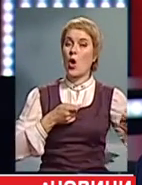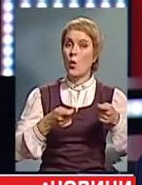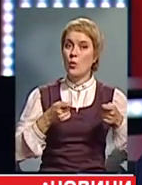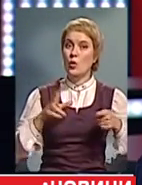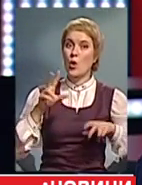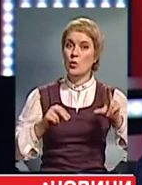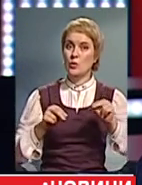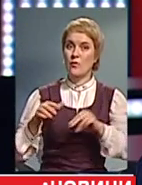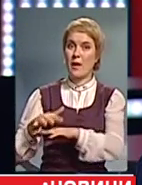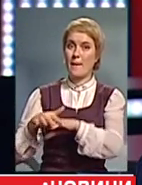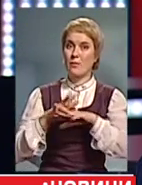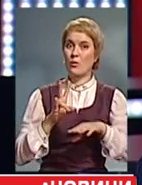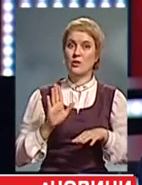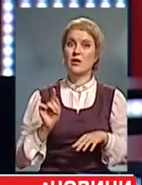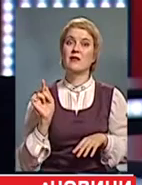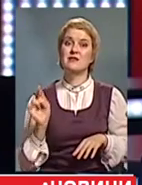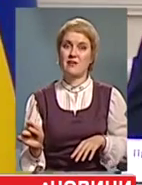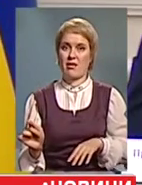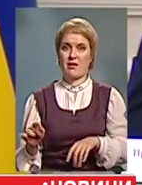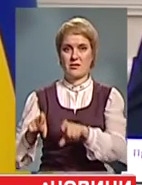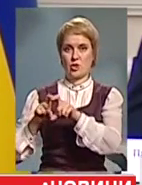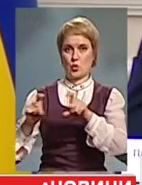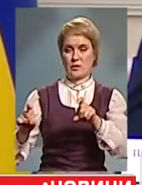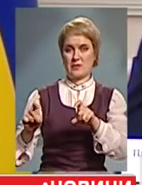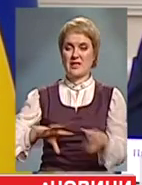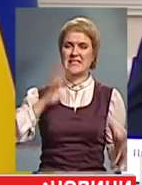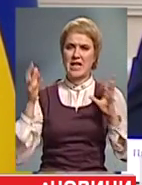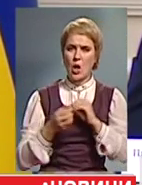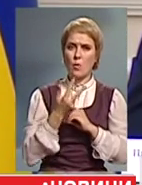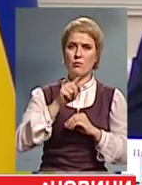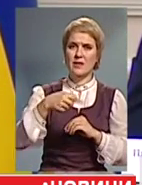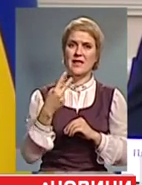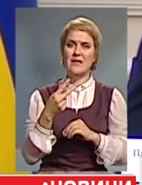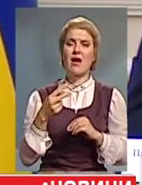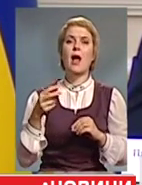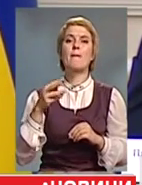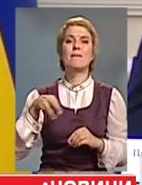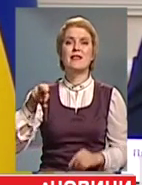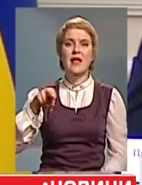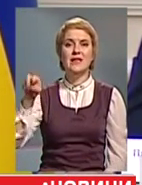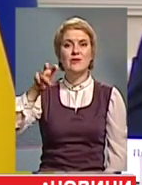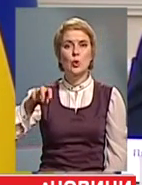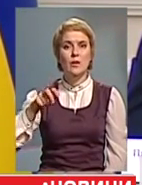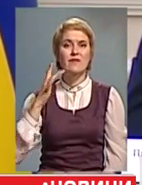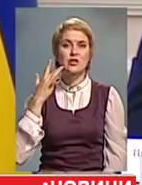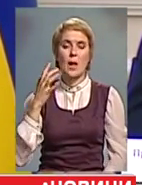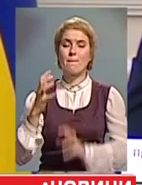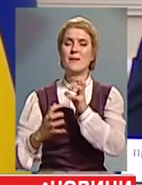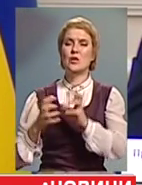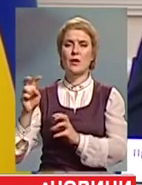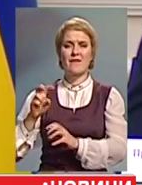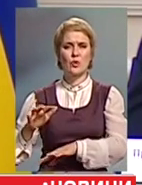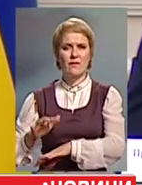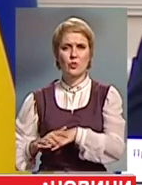лише від цієї інституції. Загалом 3,2 мільярда доларів США. Як від Міжнародного валютного фонду, як